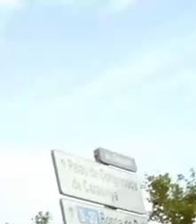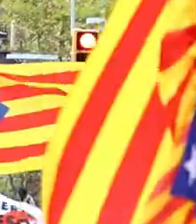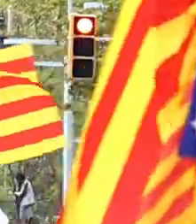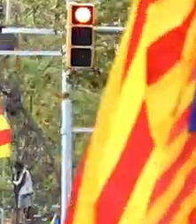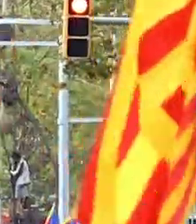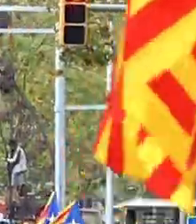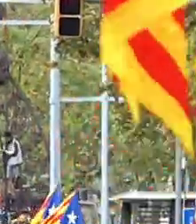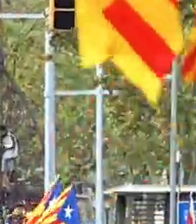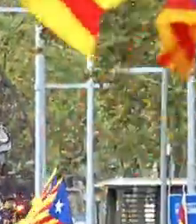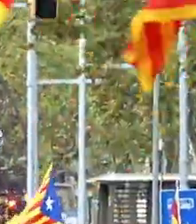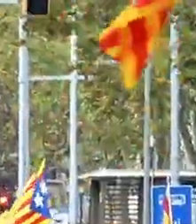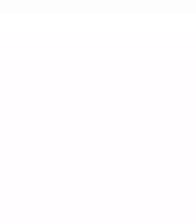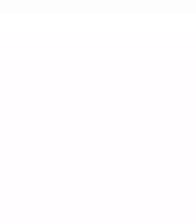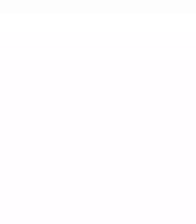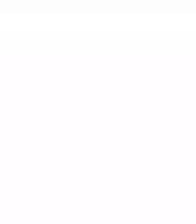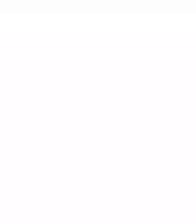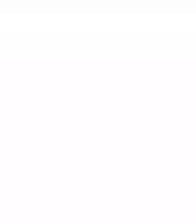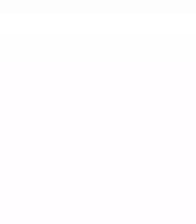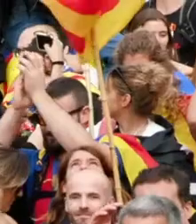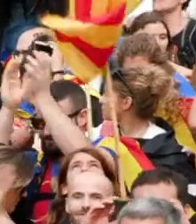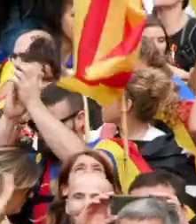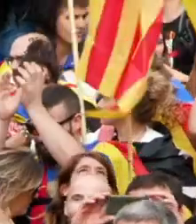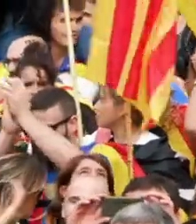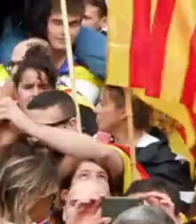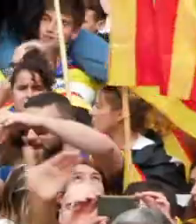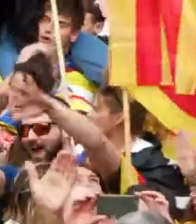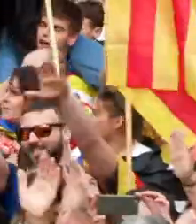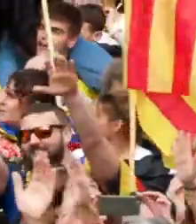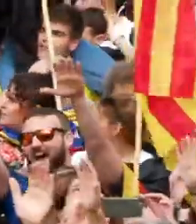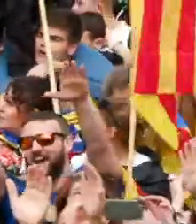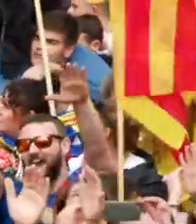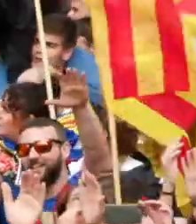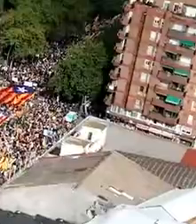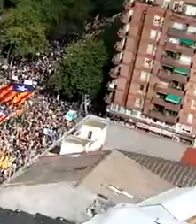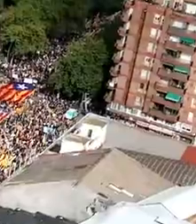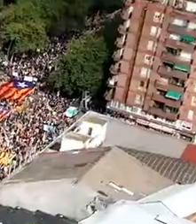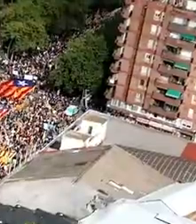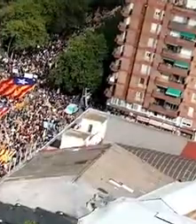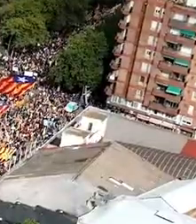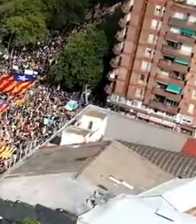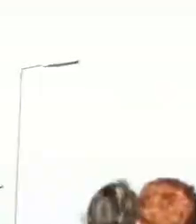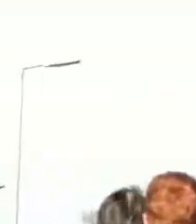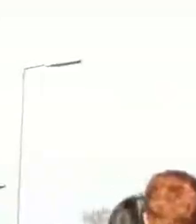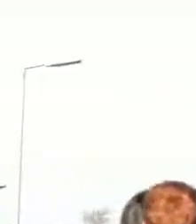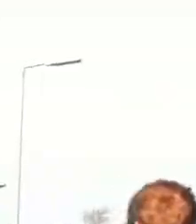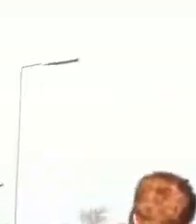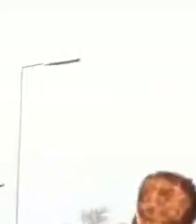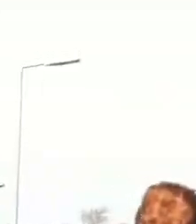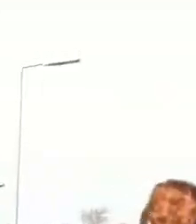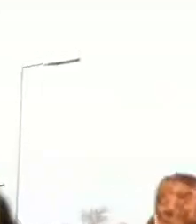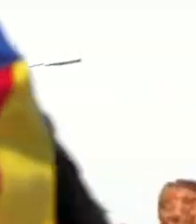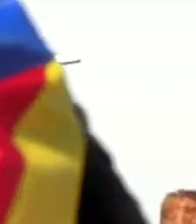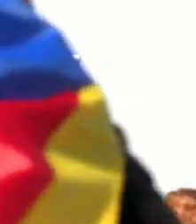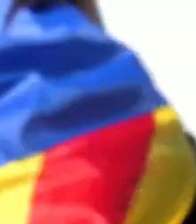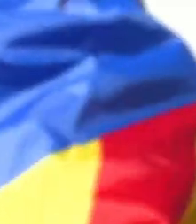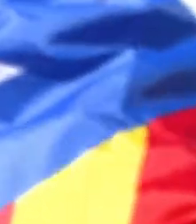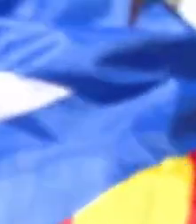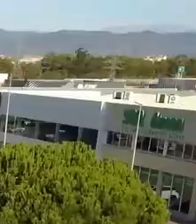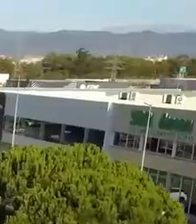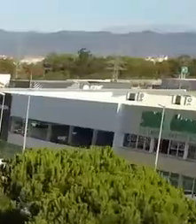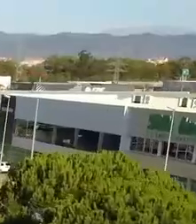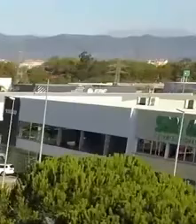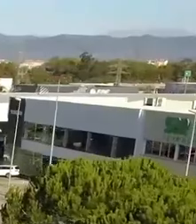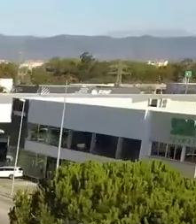Independentista. Més de 40 entitats i centenars de persones. 7 ponències per definir estratègies